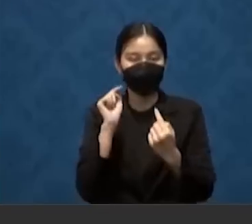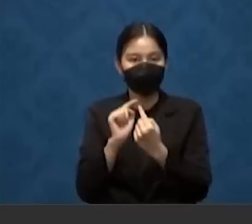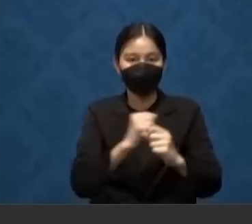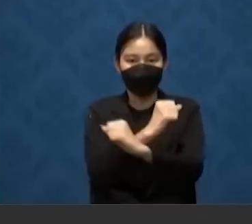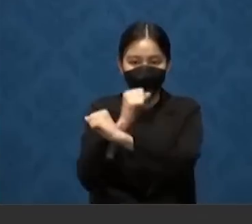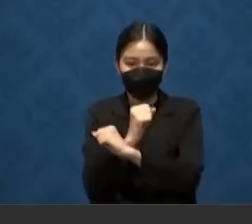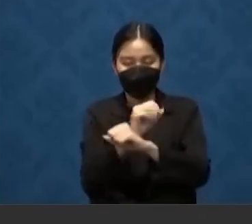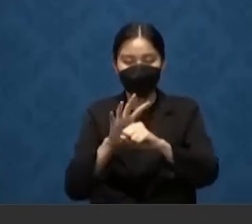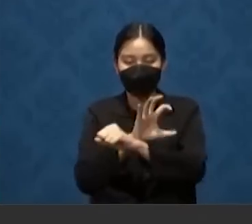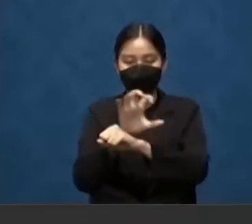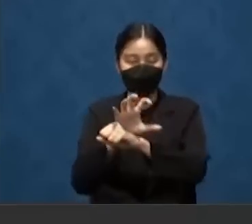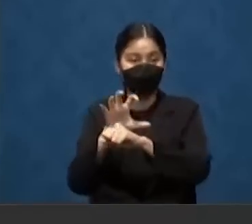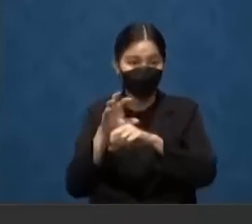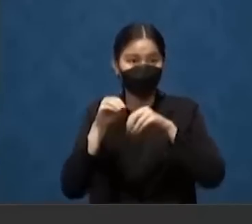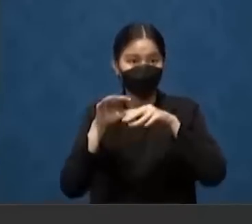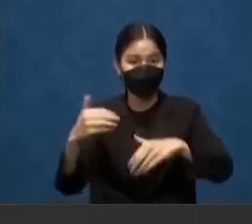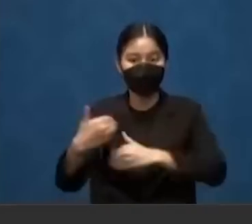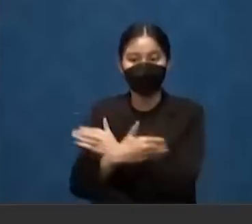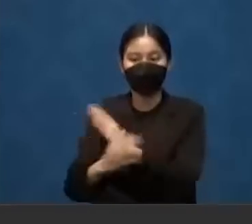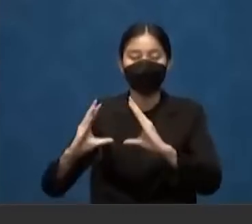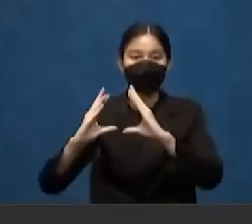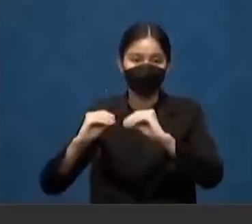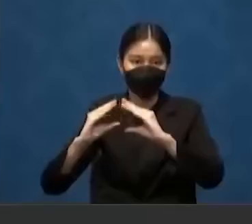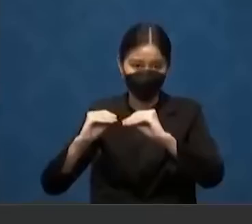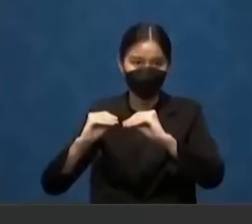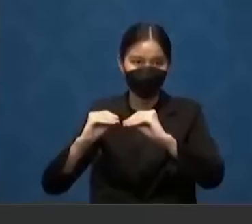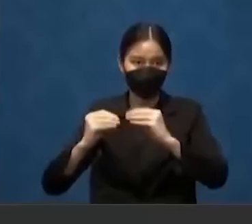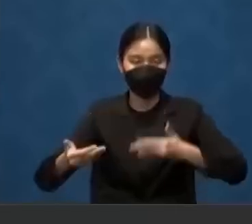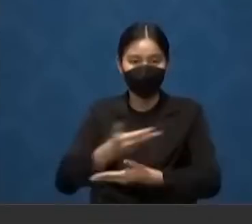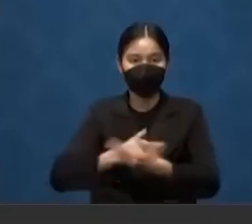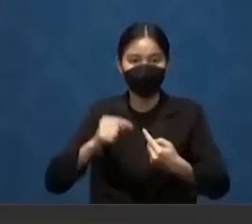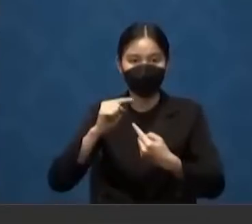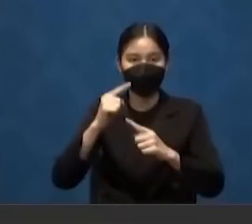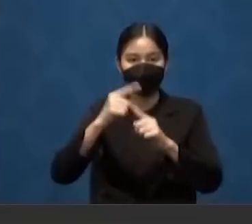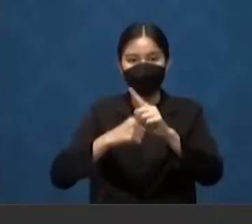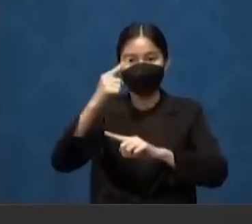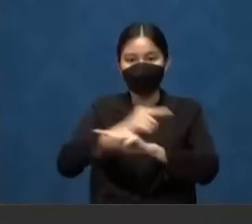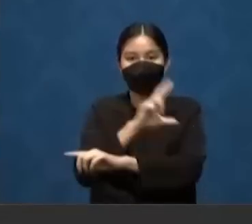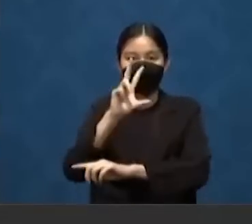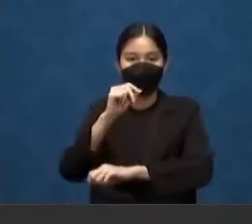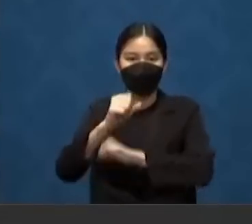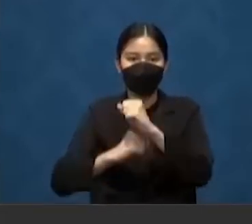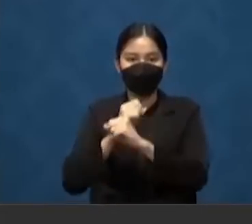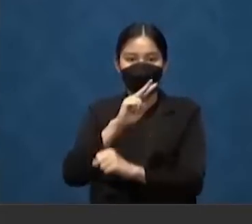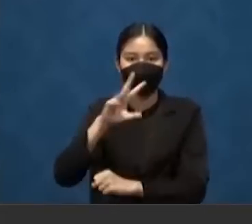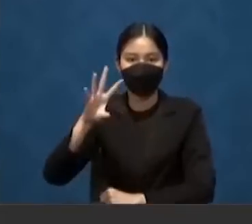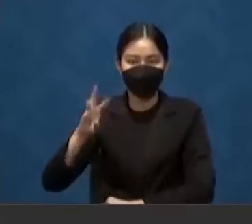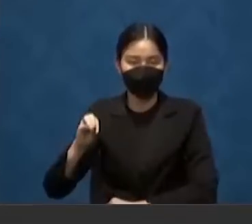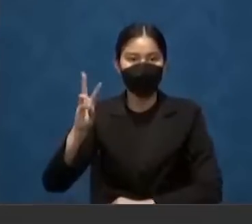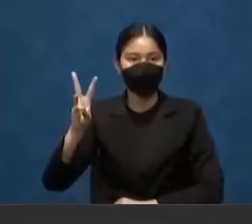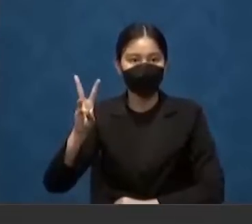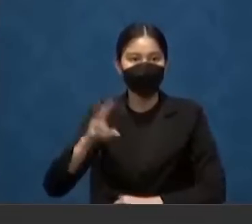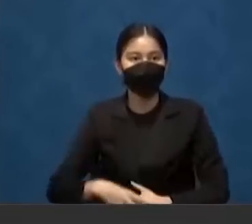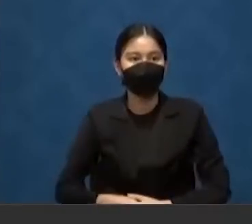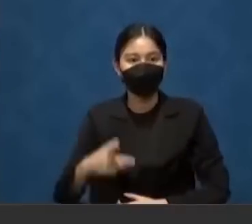ในห้ประชุของเราหาหอเมวนที่ 30 ม.ค. 2966 ครับประรกระ